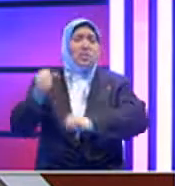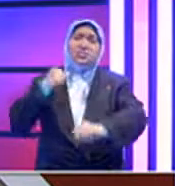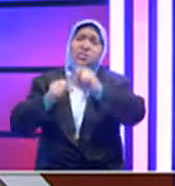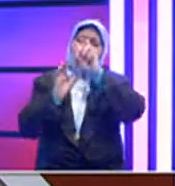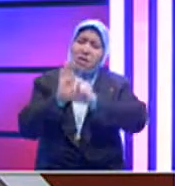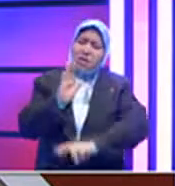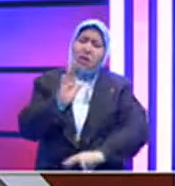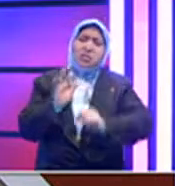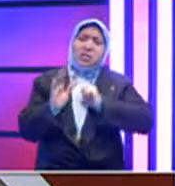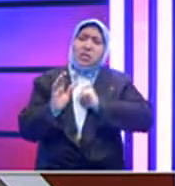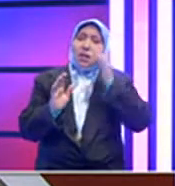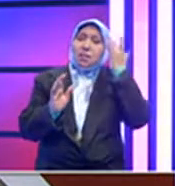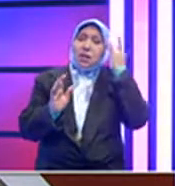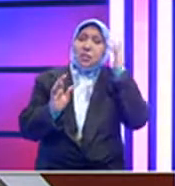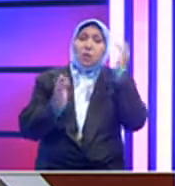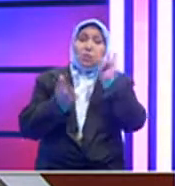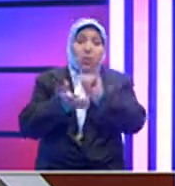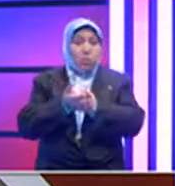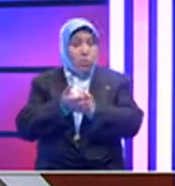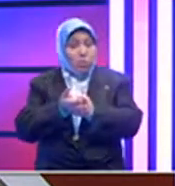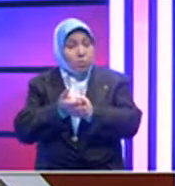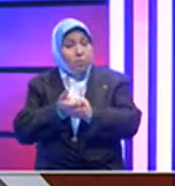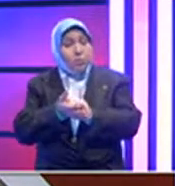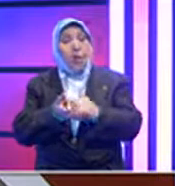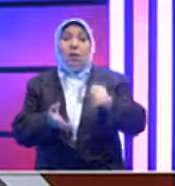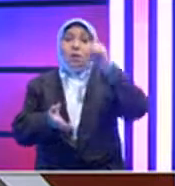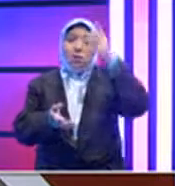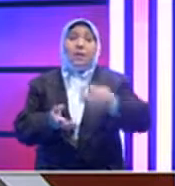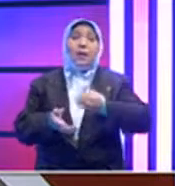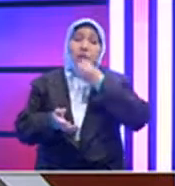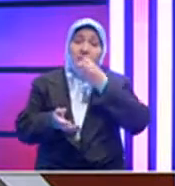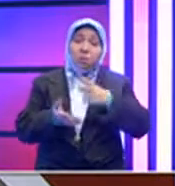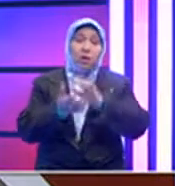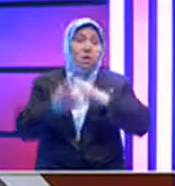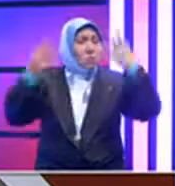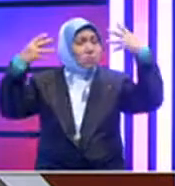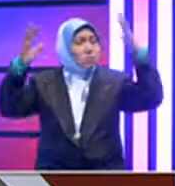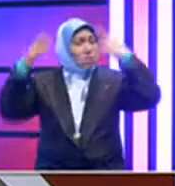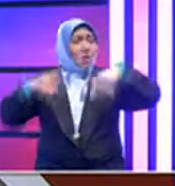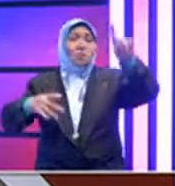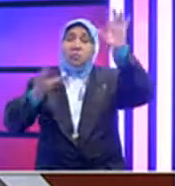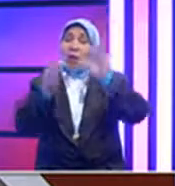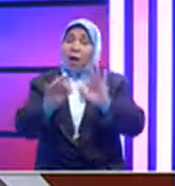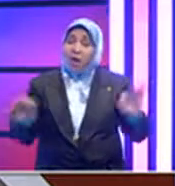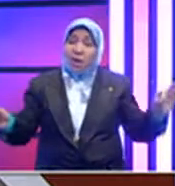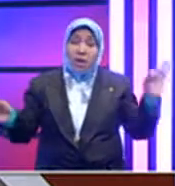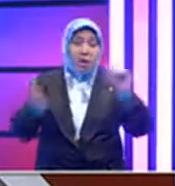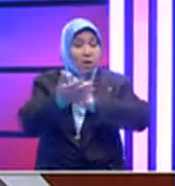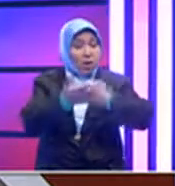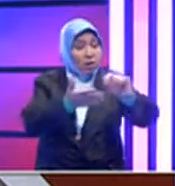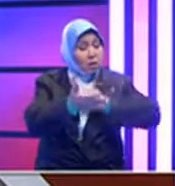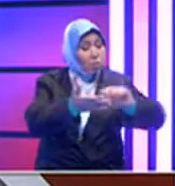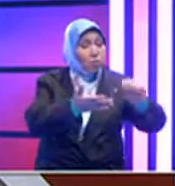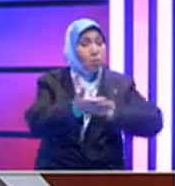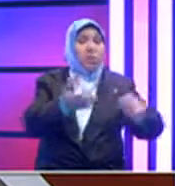itu Allah Nyatakan pada ayat yang kedua MP3 ayatul kita bilmubin ini adalah kebesaran Allah ayat yang tertulis ya